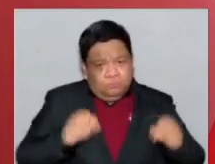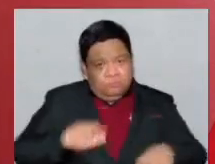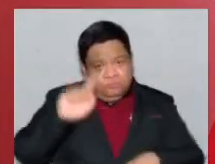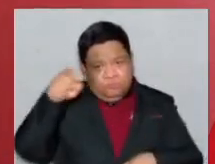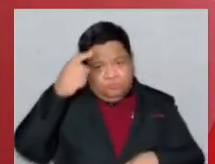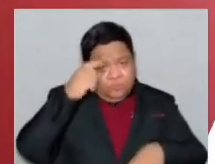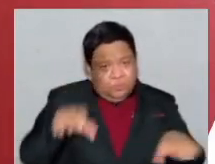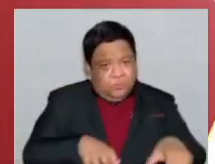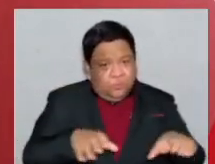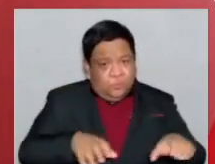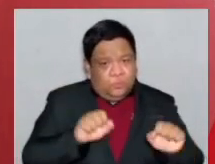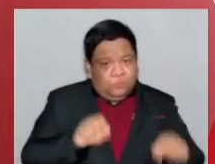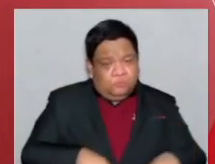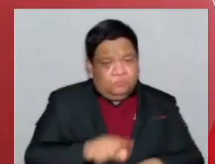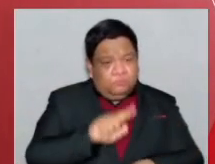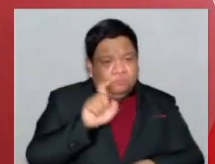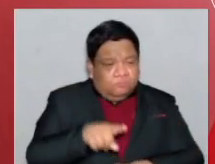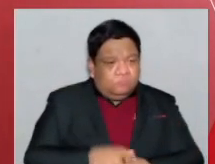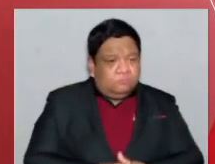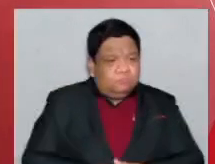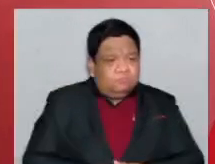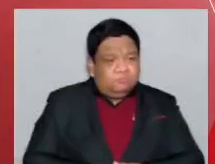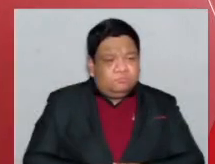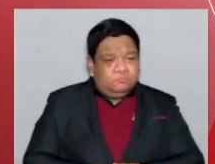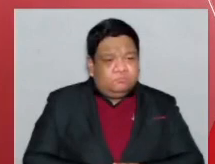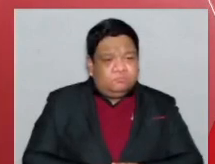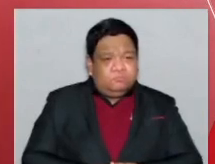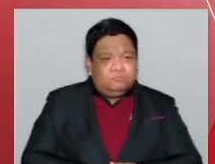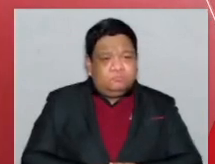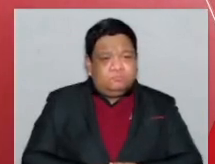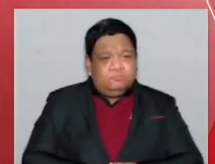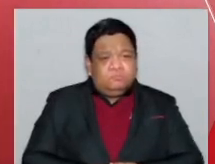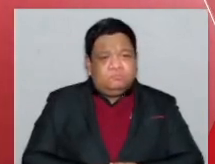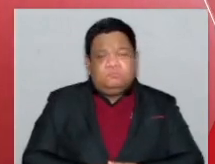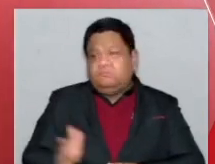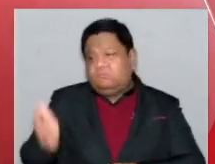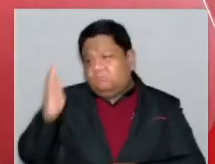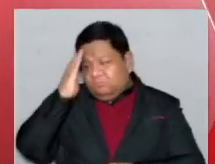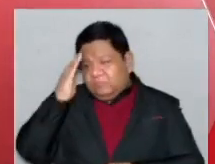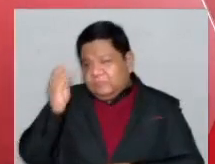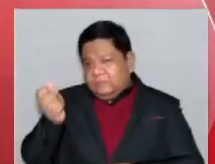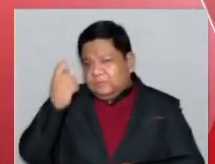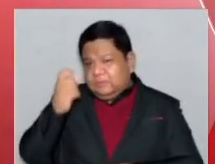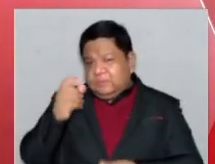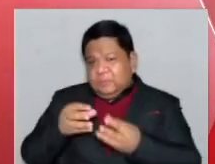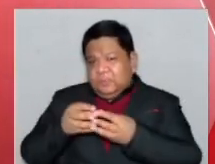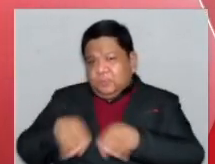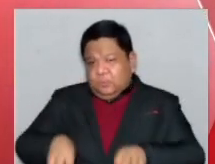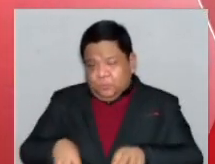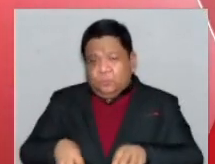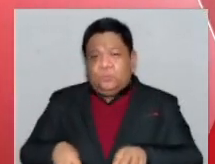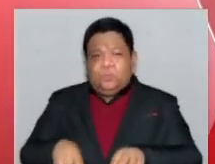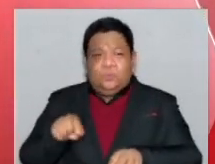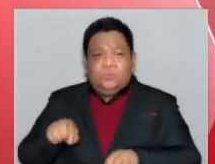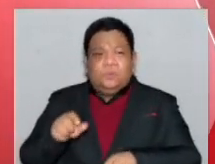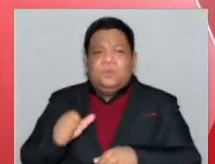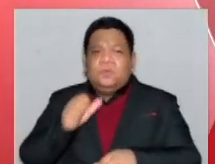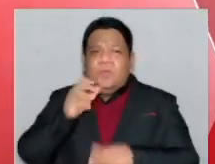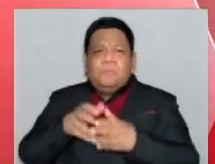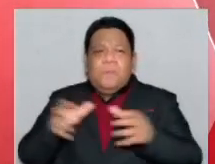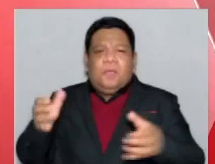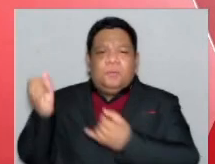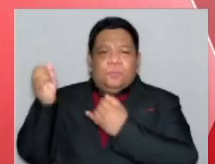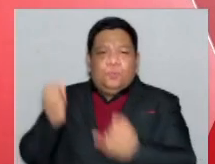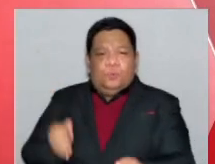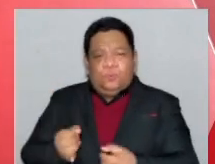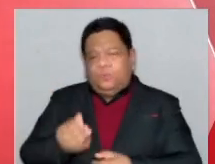Ang itlog kasi ang kaya marami pumasok sa negosyong pa itlogin, wala kasing gaano importasyon, konti lang iniimport na itlog at